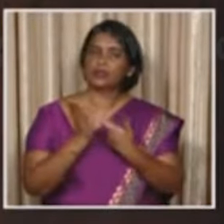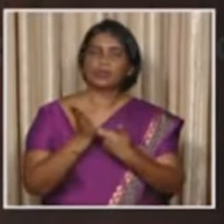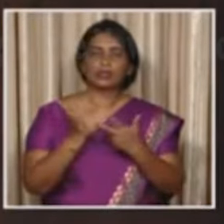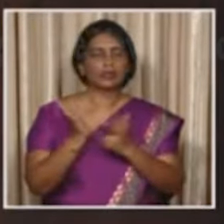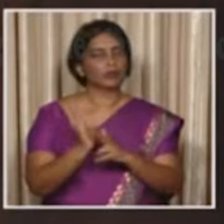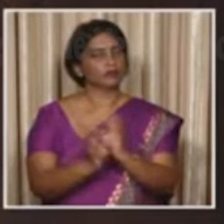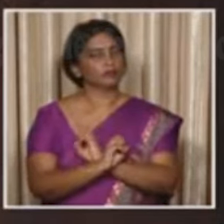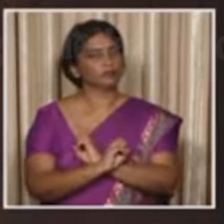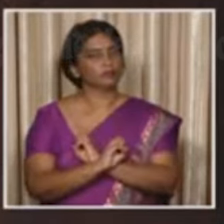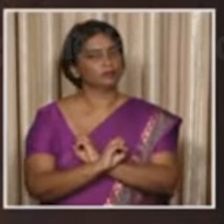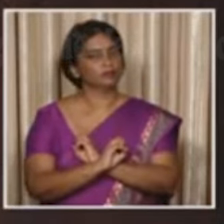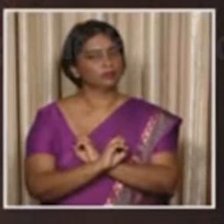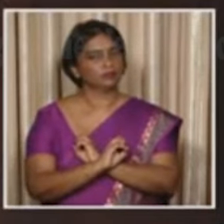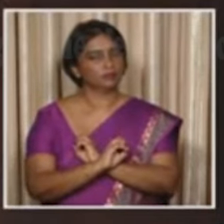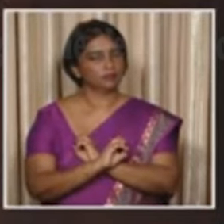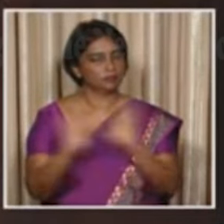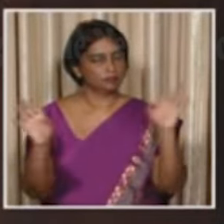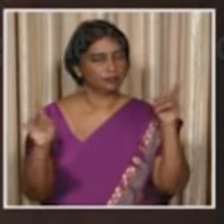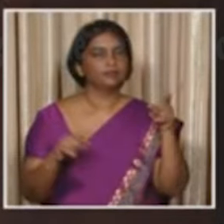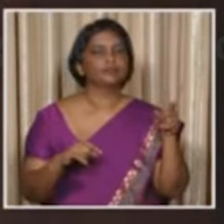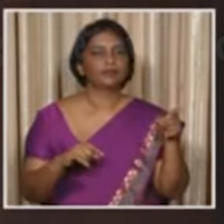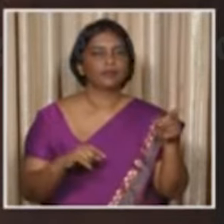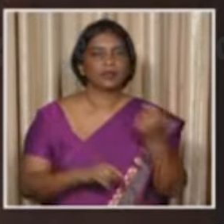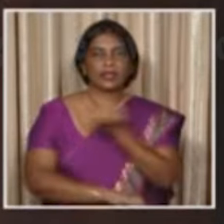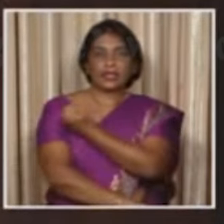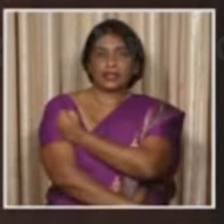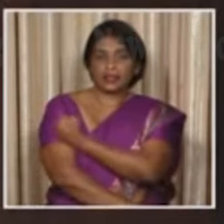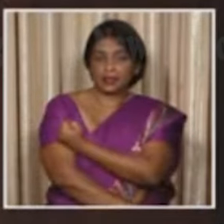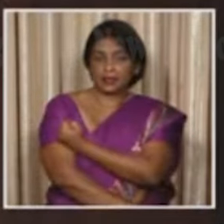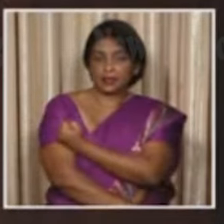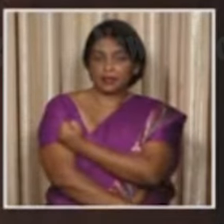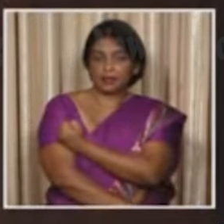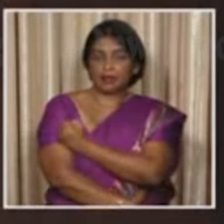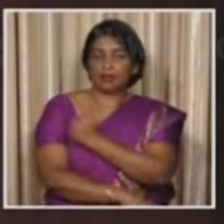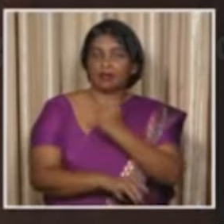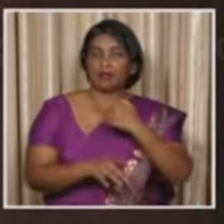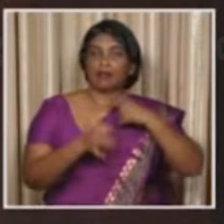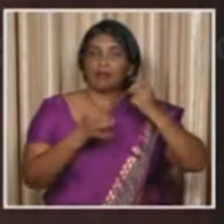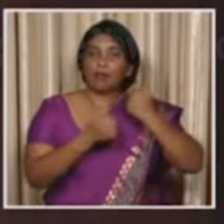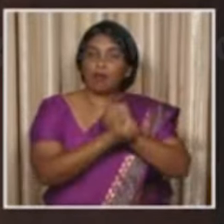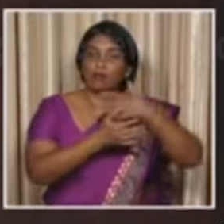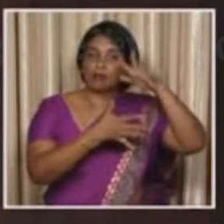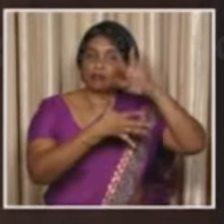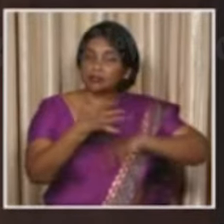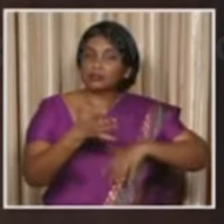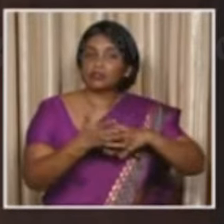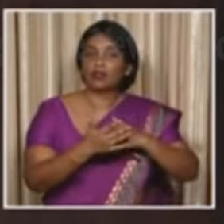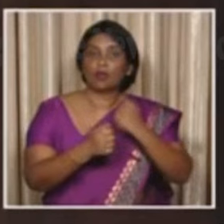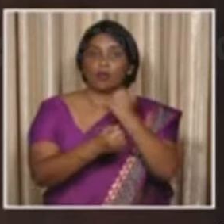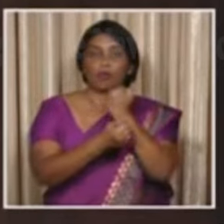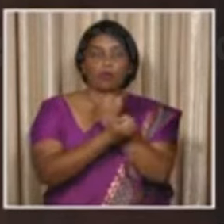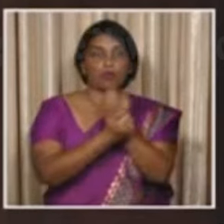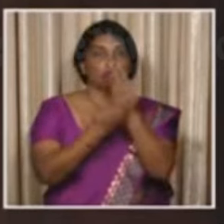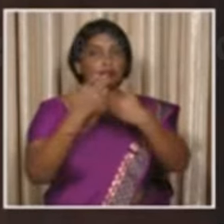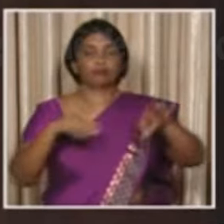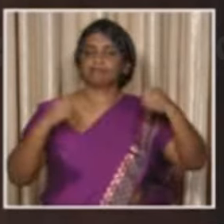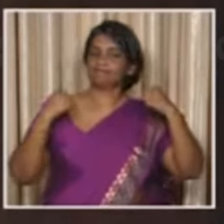ගියා අර ටැටූ මල්ලිගෙන් ප්‍රකාශ ගන්න එක පොලිසියේ උසස් නිලධාරියෙක් කොඳට